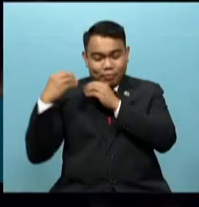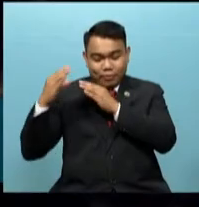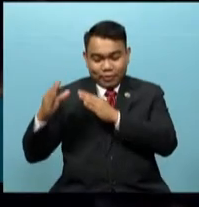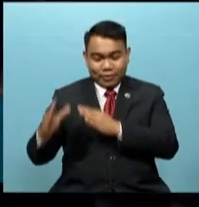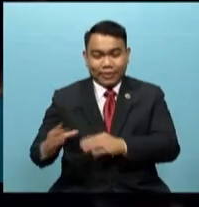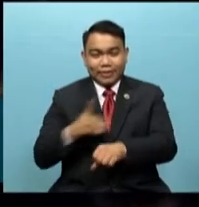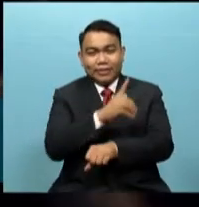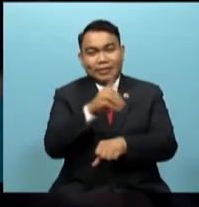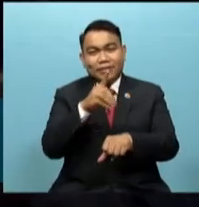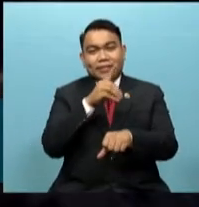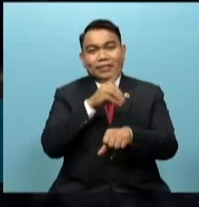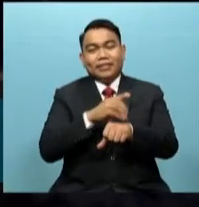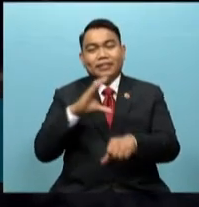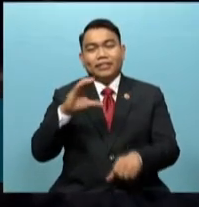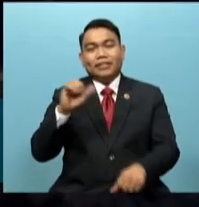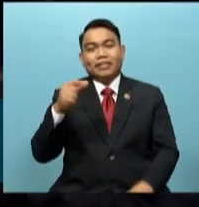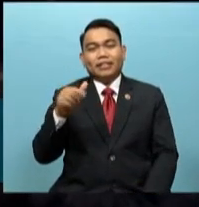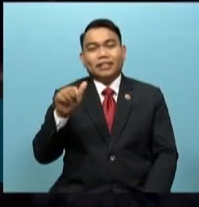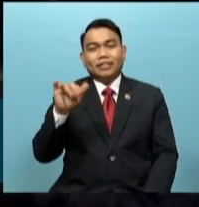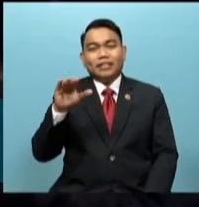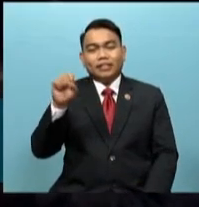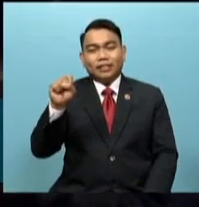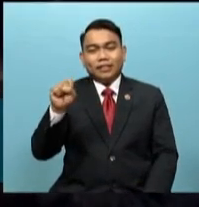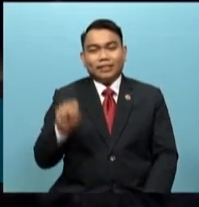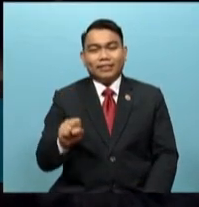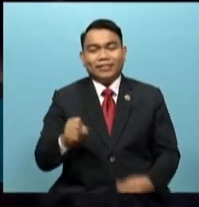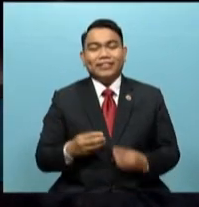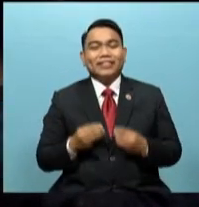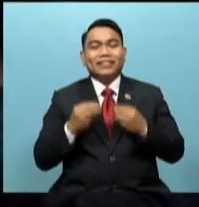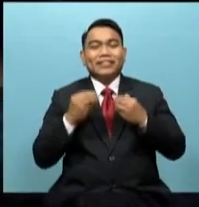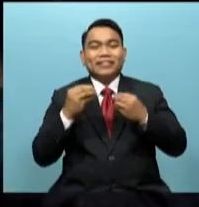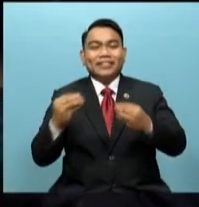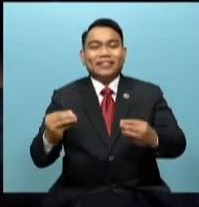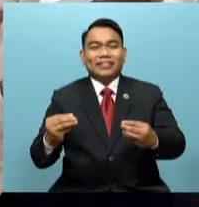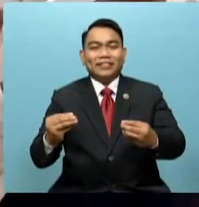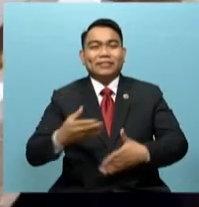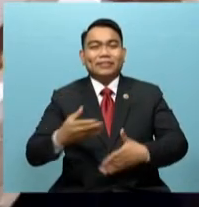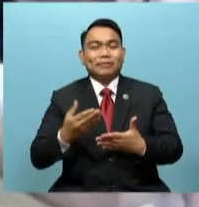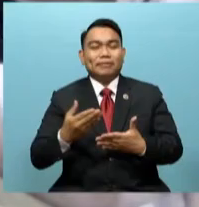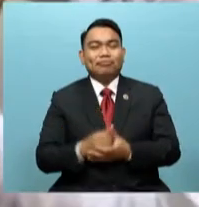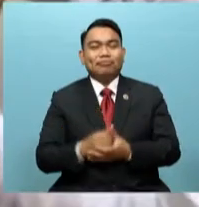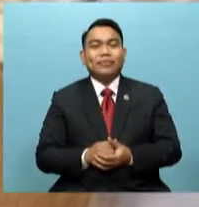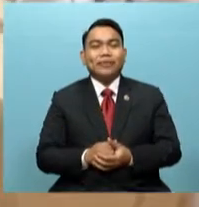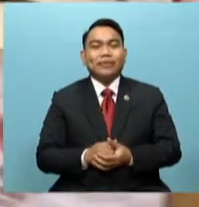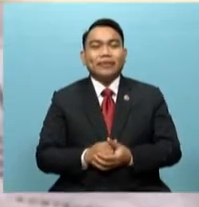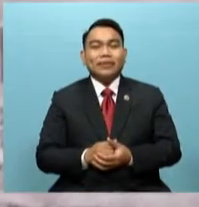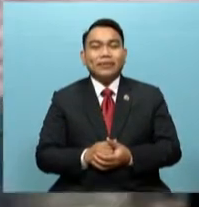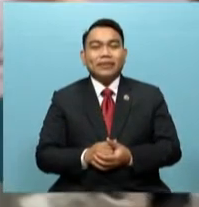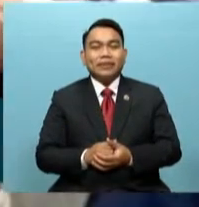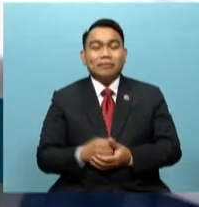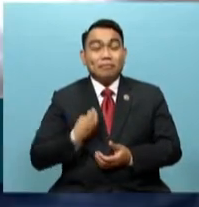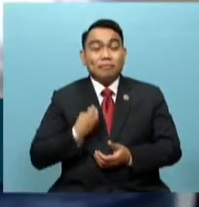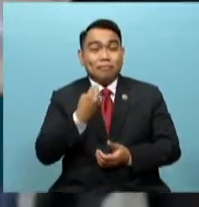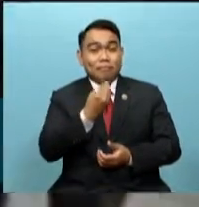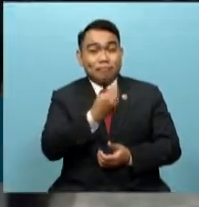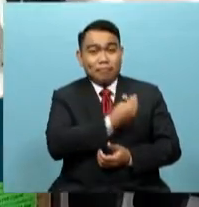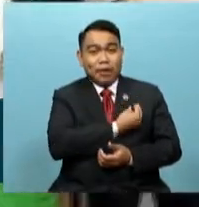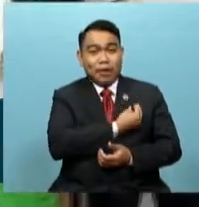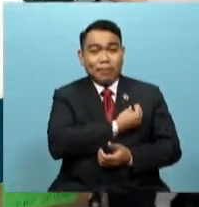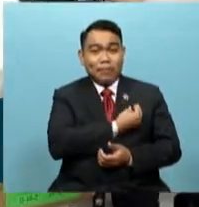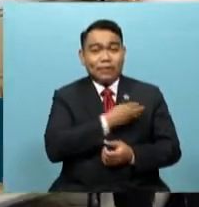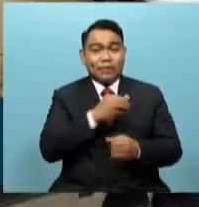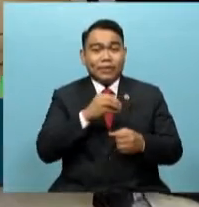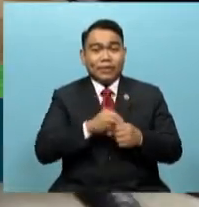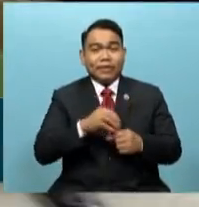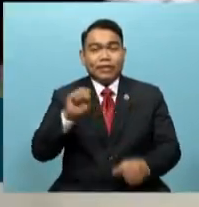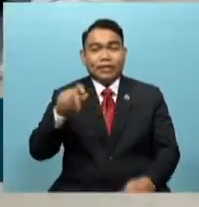South, nagdulot ng biyayang espiritual sa mga kapatid. At mga kaanib sa Iglesia ni Cristo sa Spain,